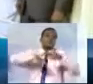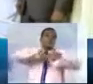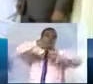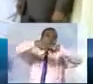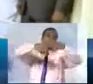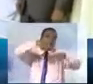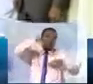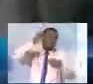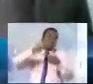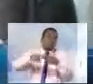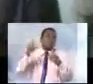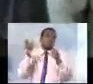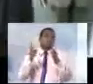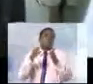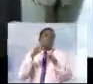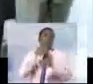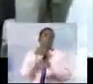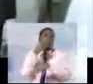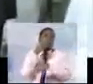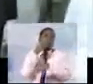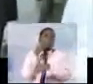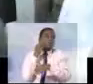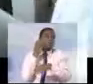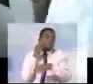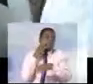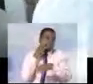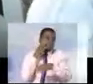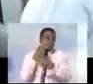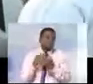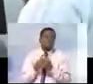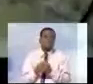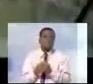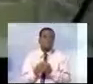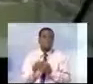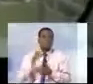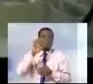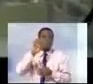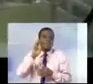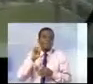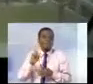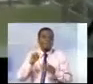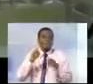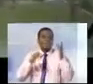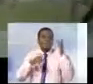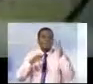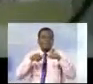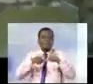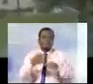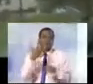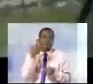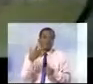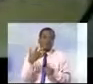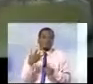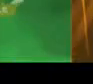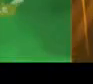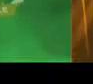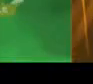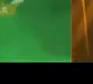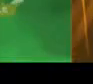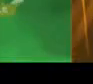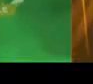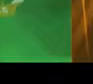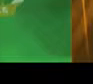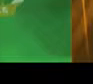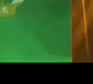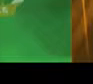40 aux malades internet depuis le lundi 1er janvier il en reste cinq hospitalisées au chu de cocody est due à la pisam